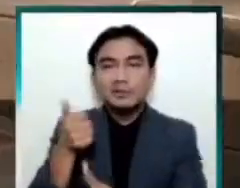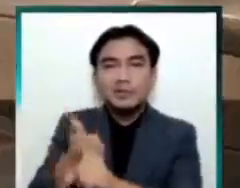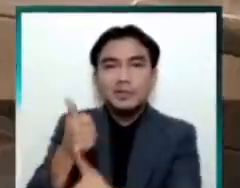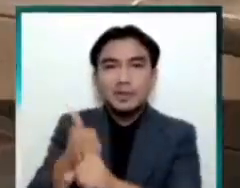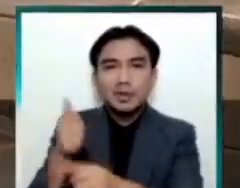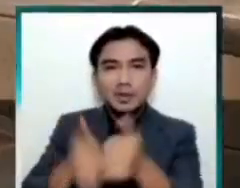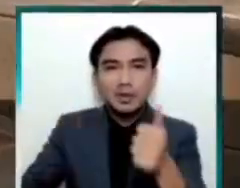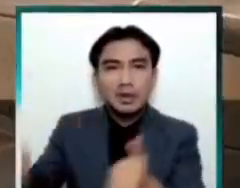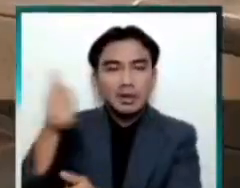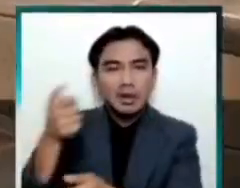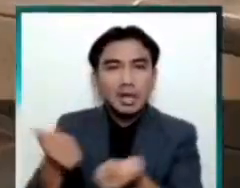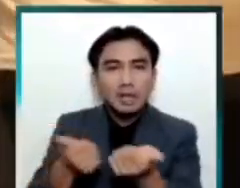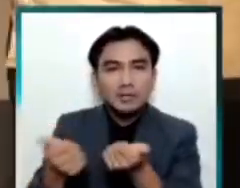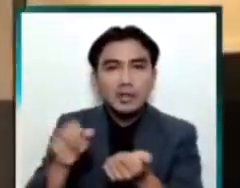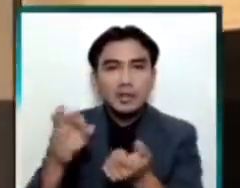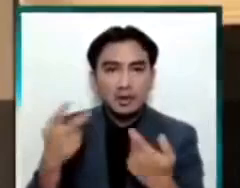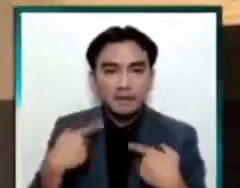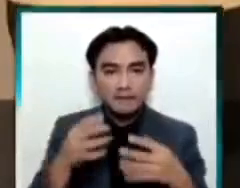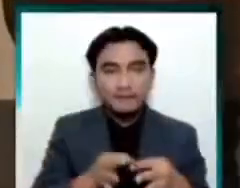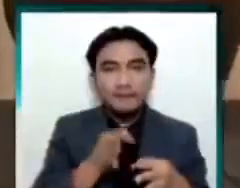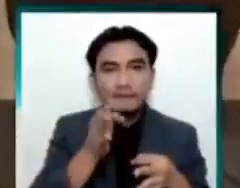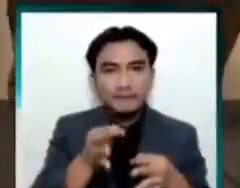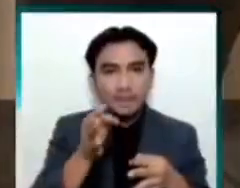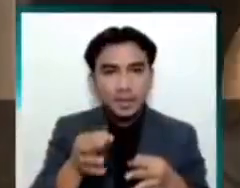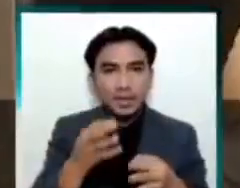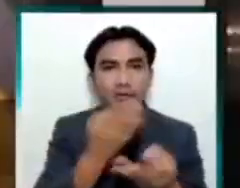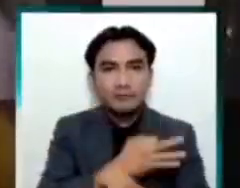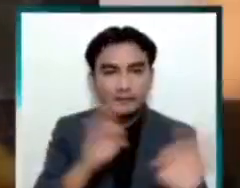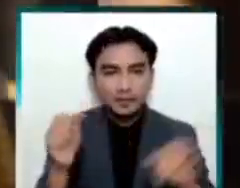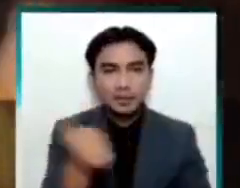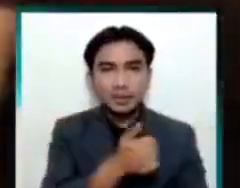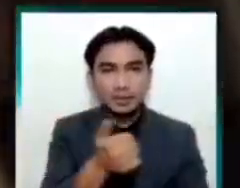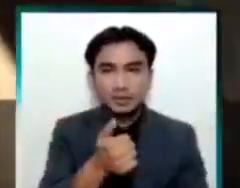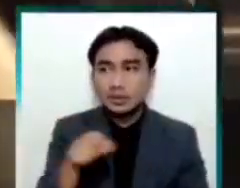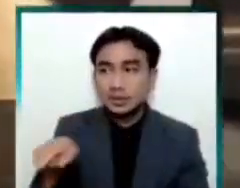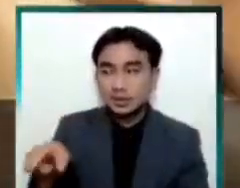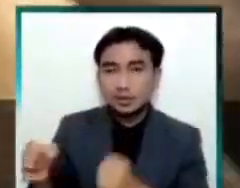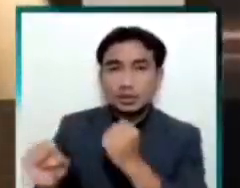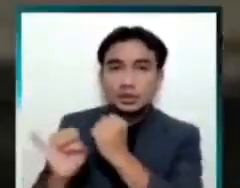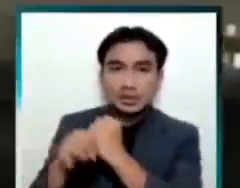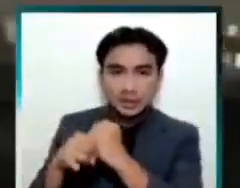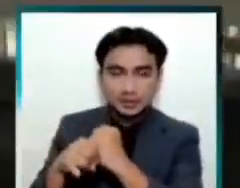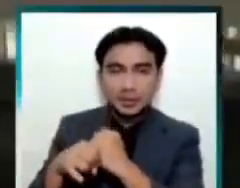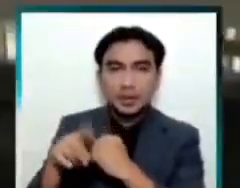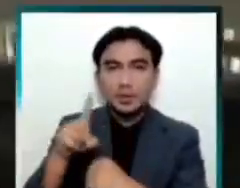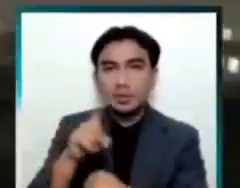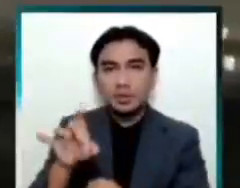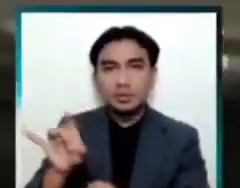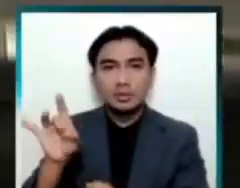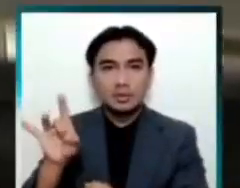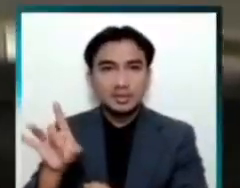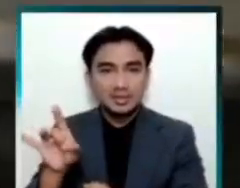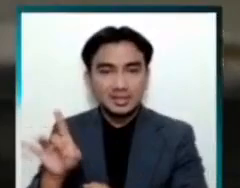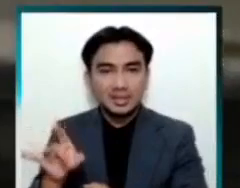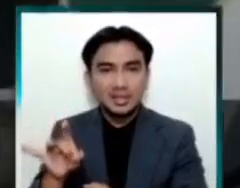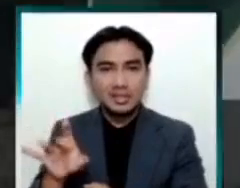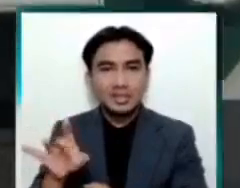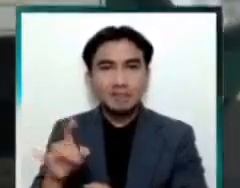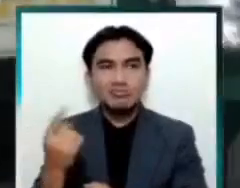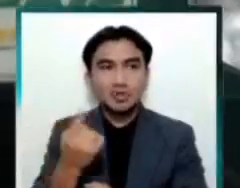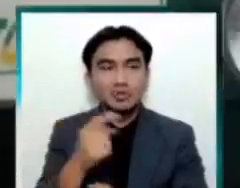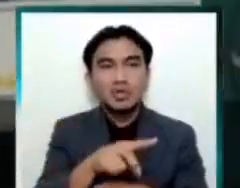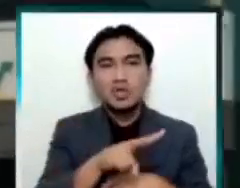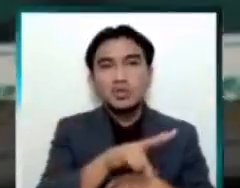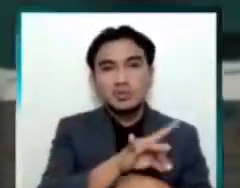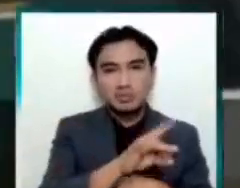pa ito. Sa mga pampasaherong jeep naman, mula sa 118 ay 28 na ruta na lamang ang may libreng sakay